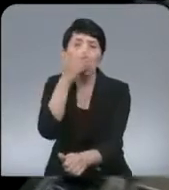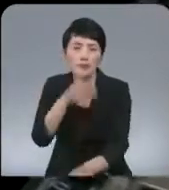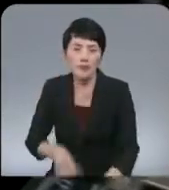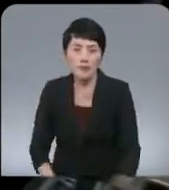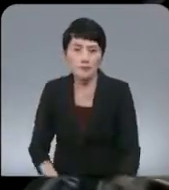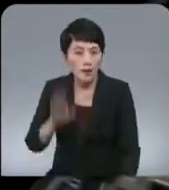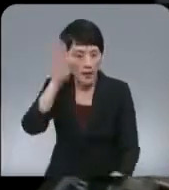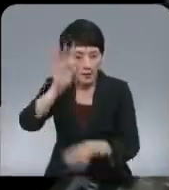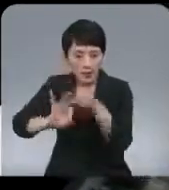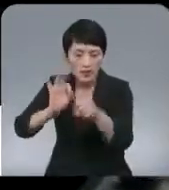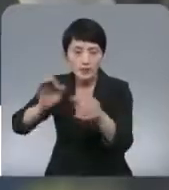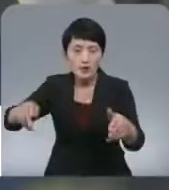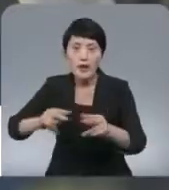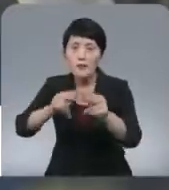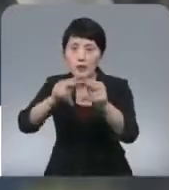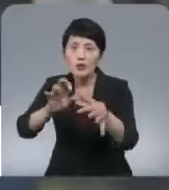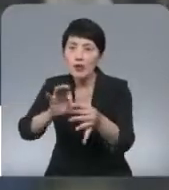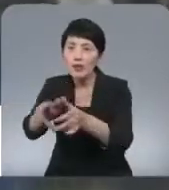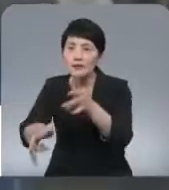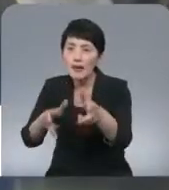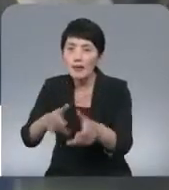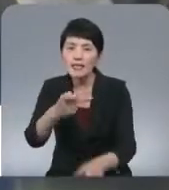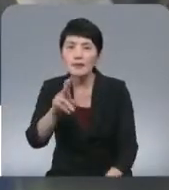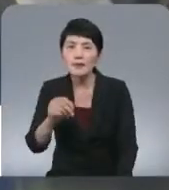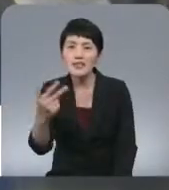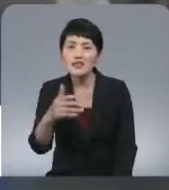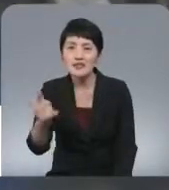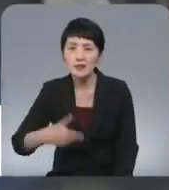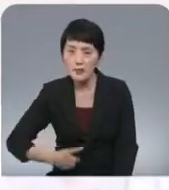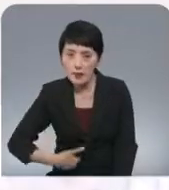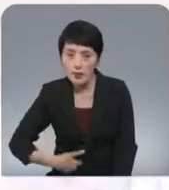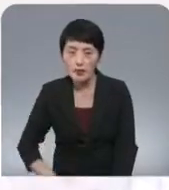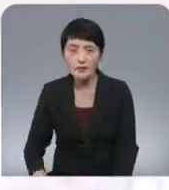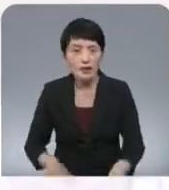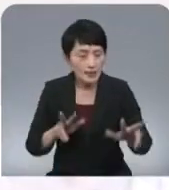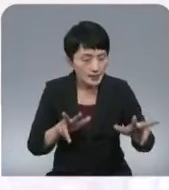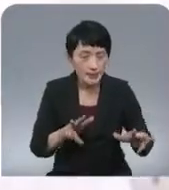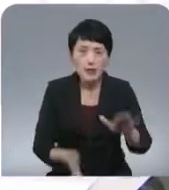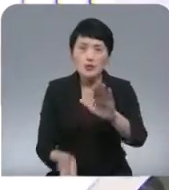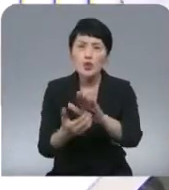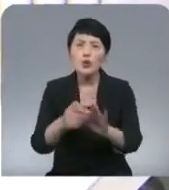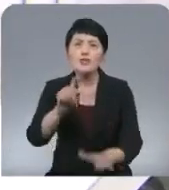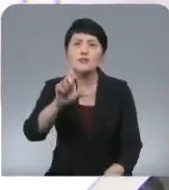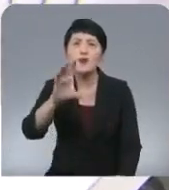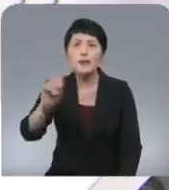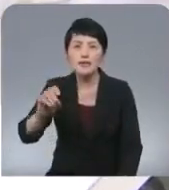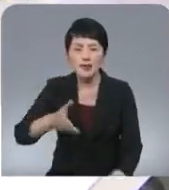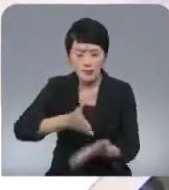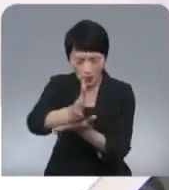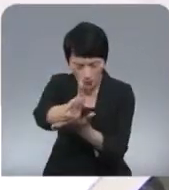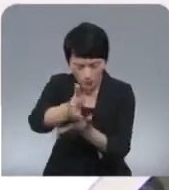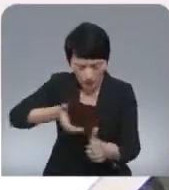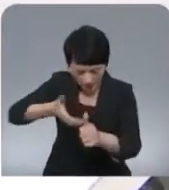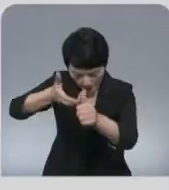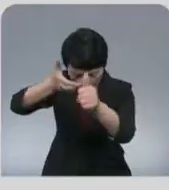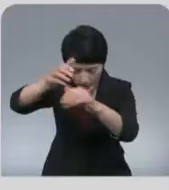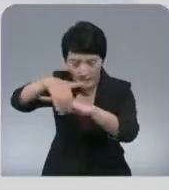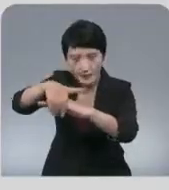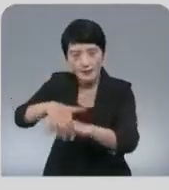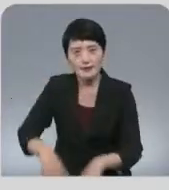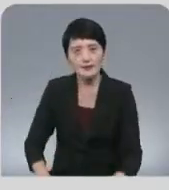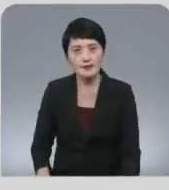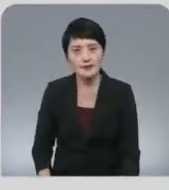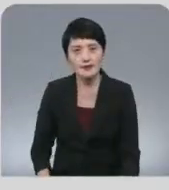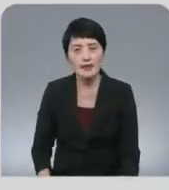enfin afficher son objectif de former quelque cent cinquante mille individus dans ce domaine d'ici dix ans alors qu'on estime à 127 milles le nombre